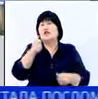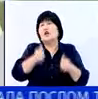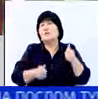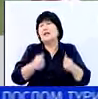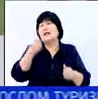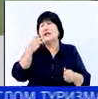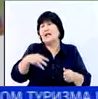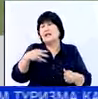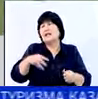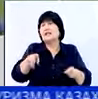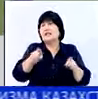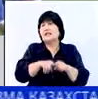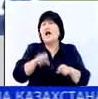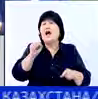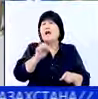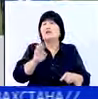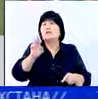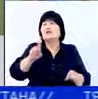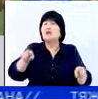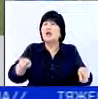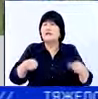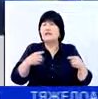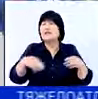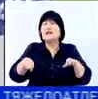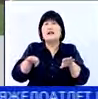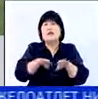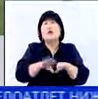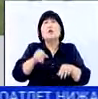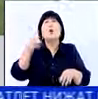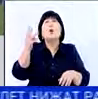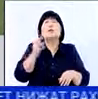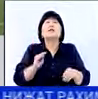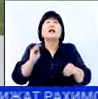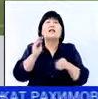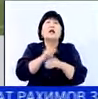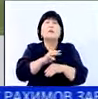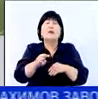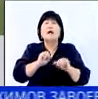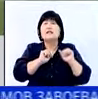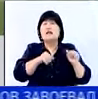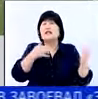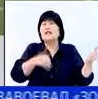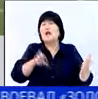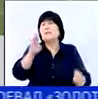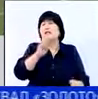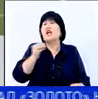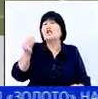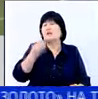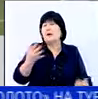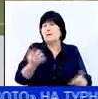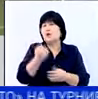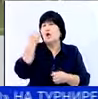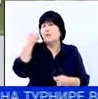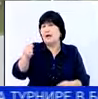На 30-й хавбек Андре Буке восстановил равенство. Но на 3-й добавленной минуте защитник Тараза Бигзат Шадманов принес